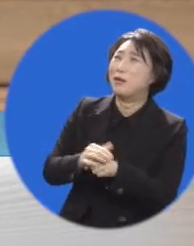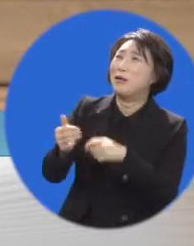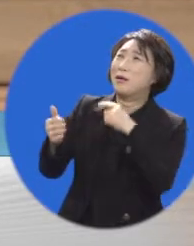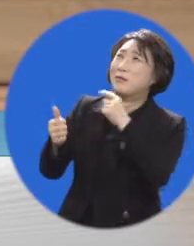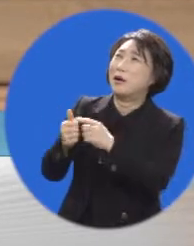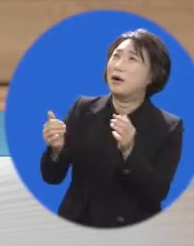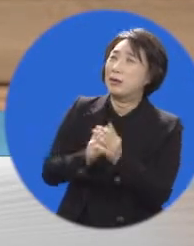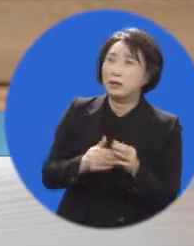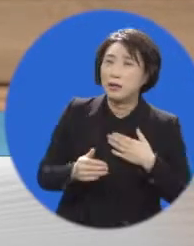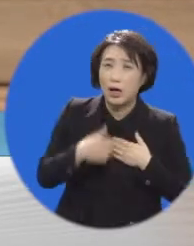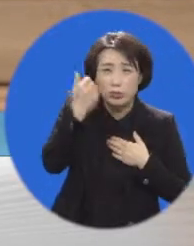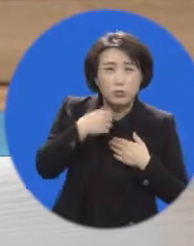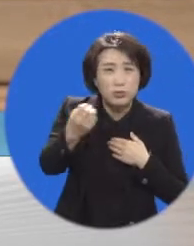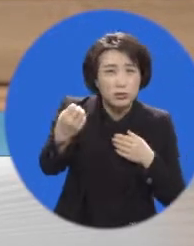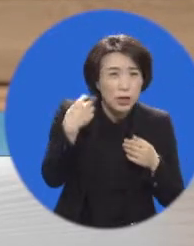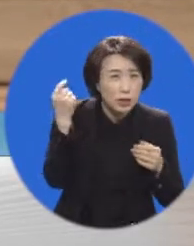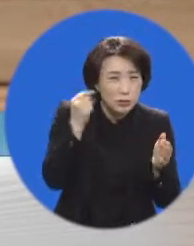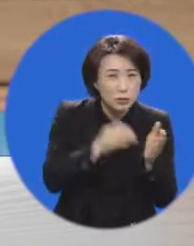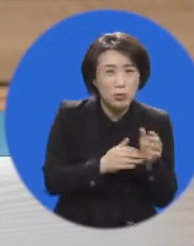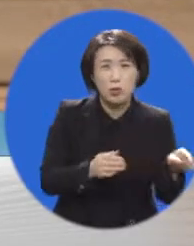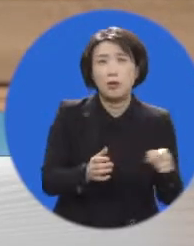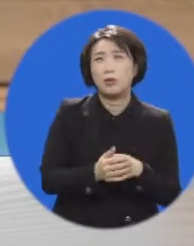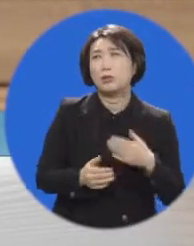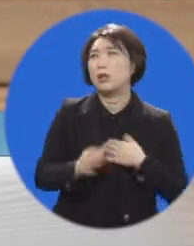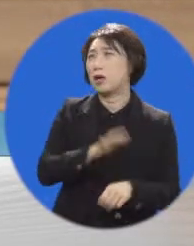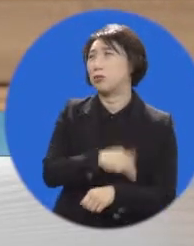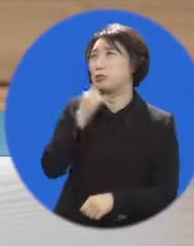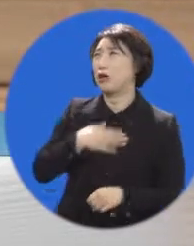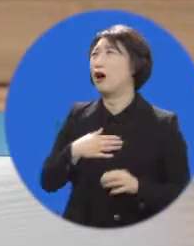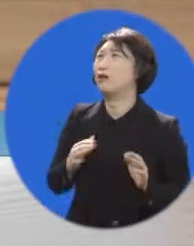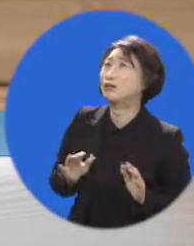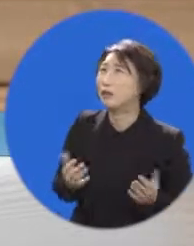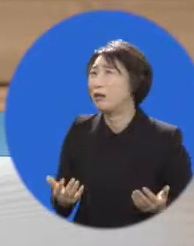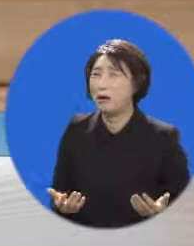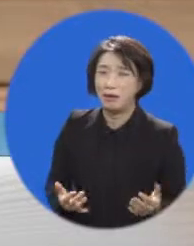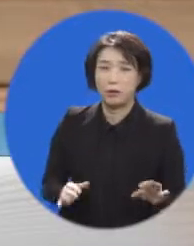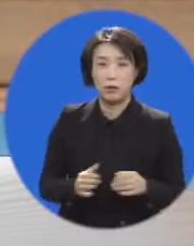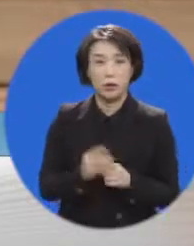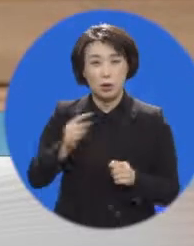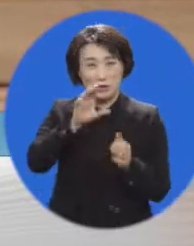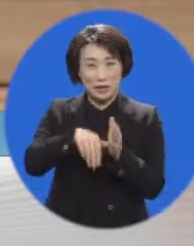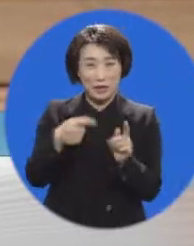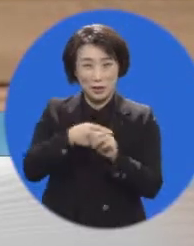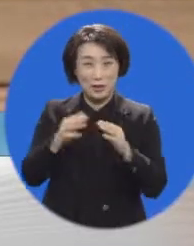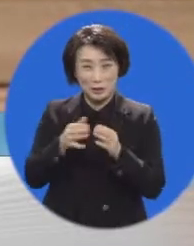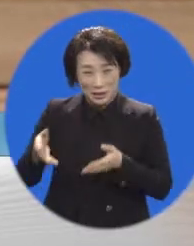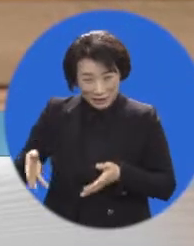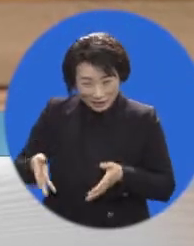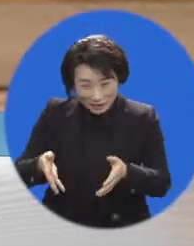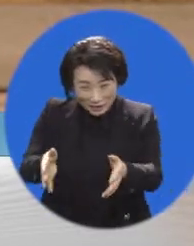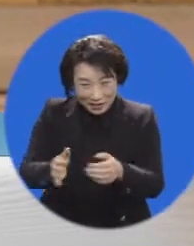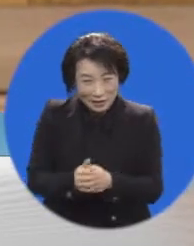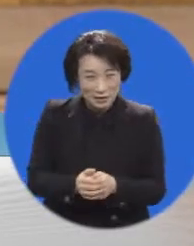듣고 잘못했구나, 그게 아닌데 어떤 때 복도에서 만나면